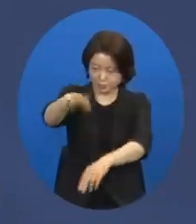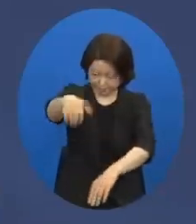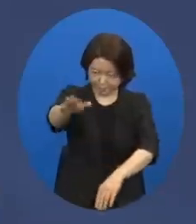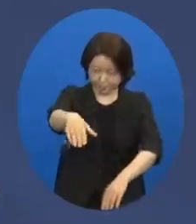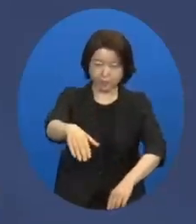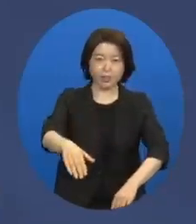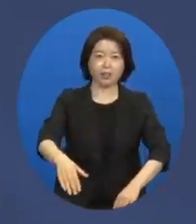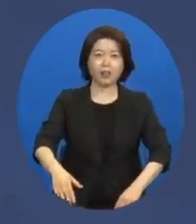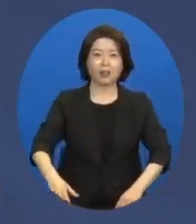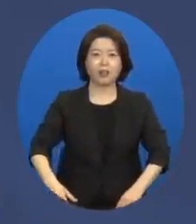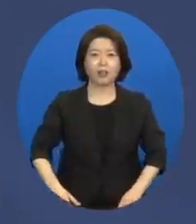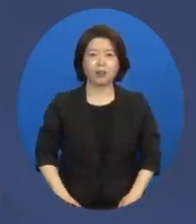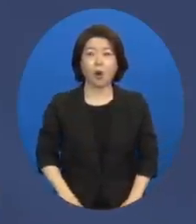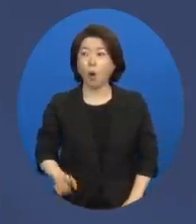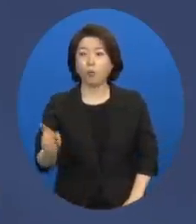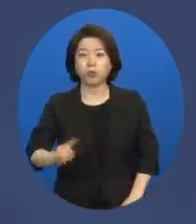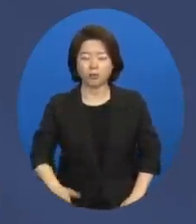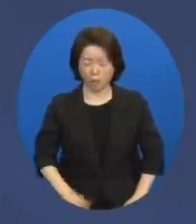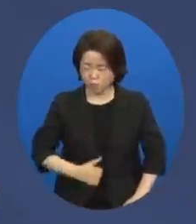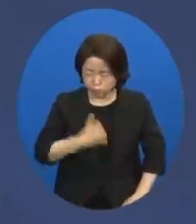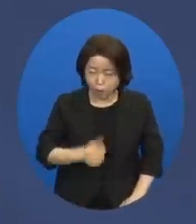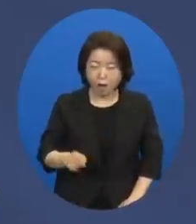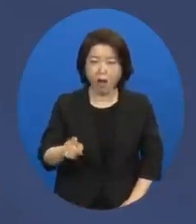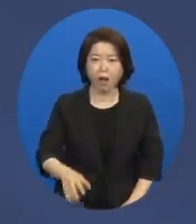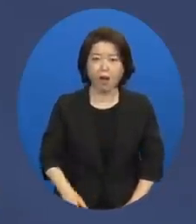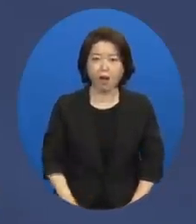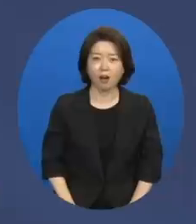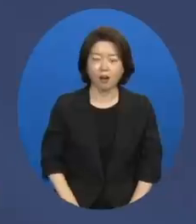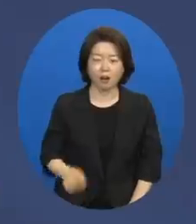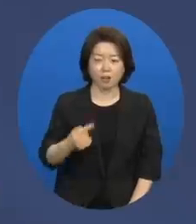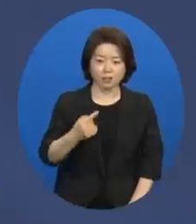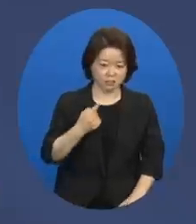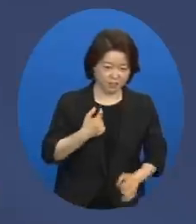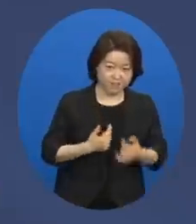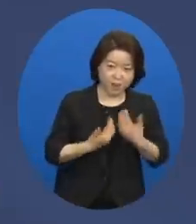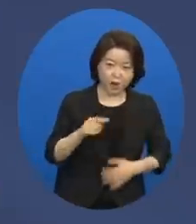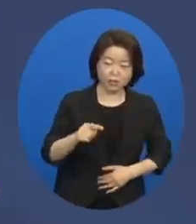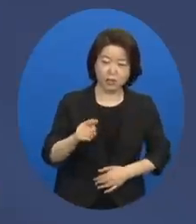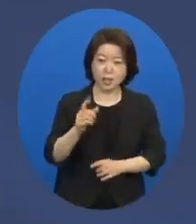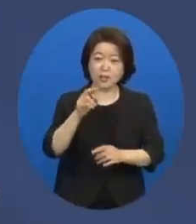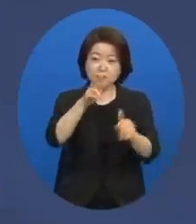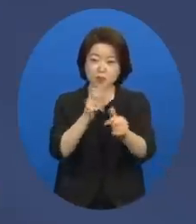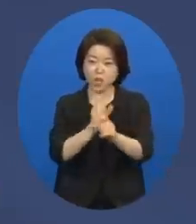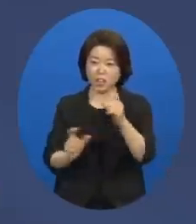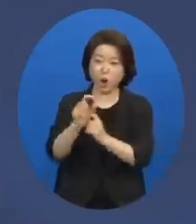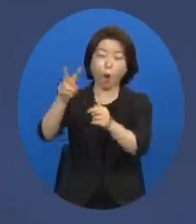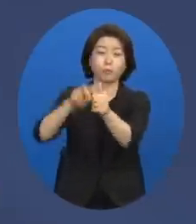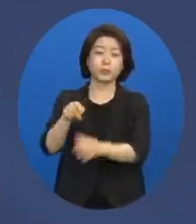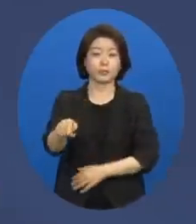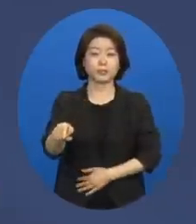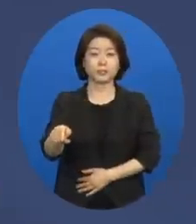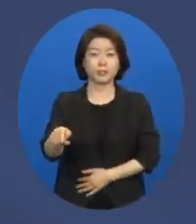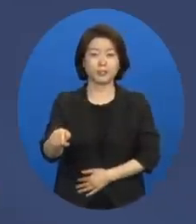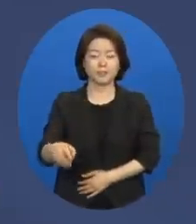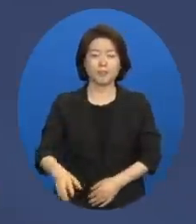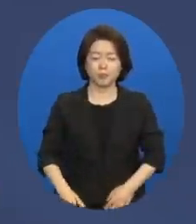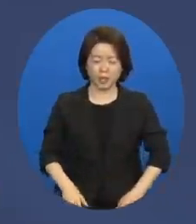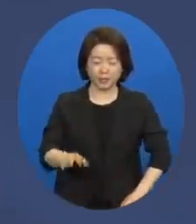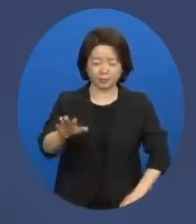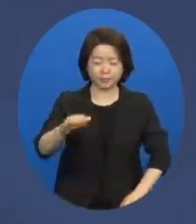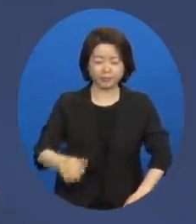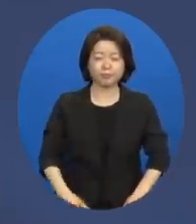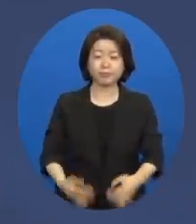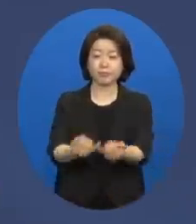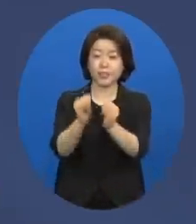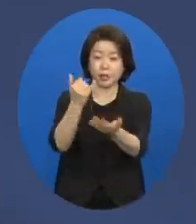빨리 앉으라고. 너무 화가 난 거예요. 가지나 마음에 안 듣는데 미운 거에 미운 짓을 더 하는 거예요. 그래서